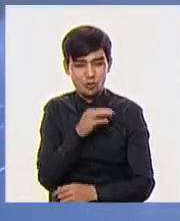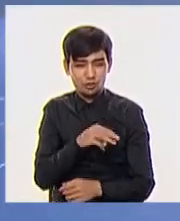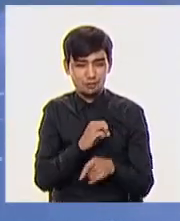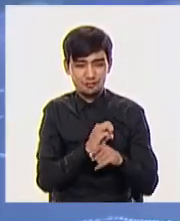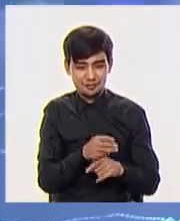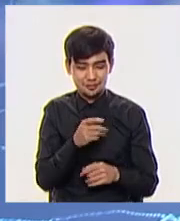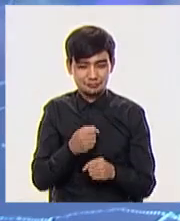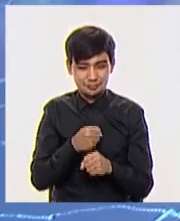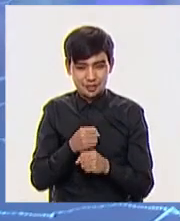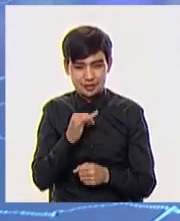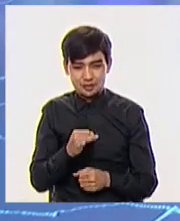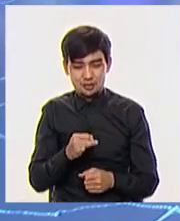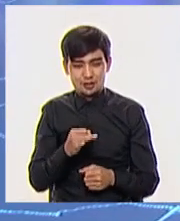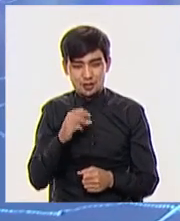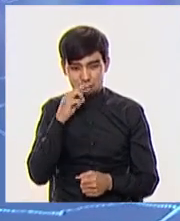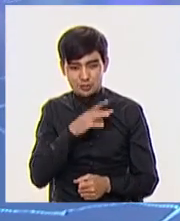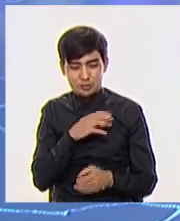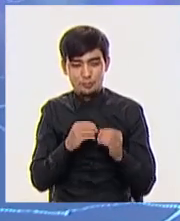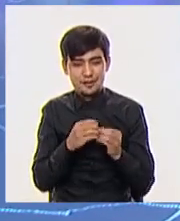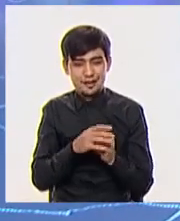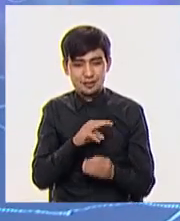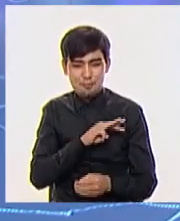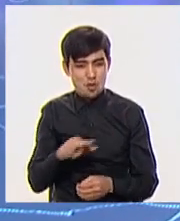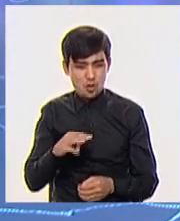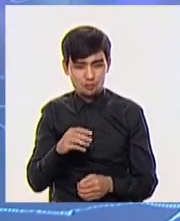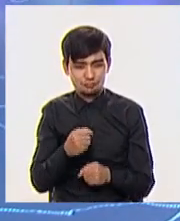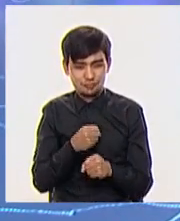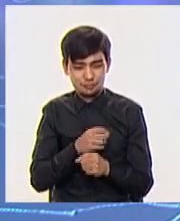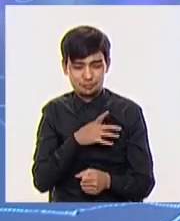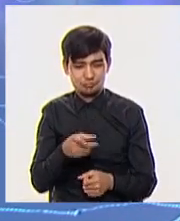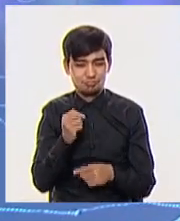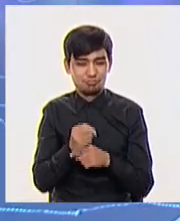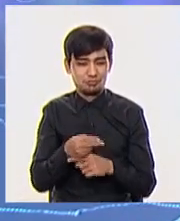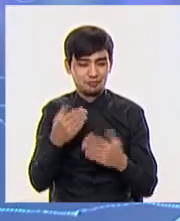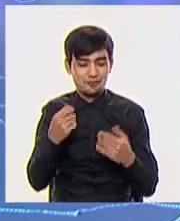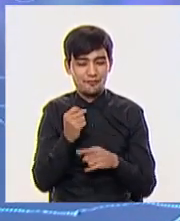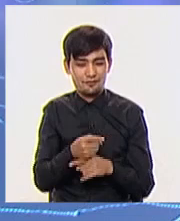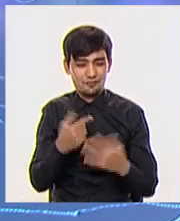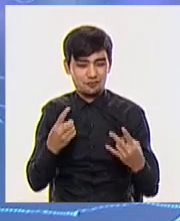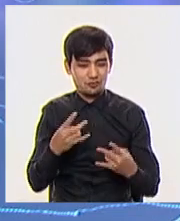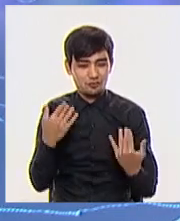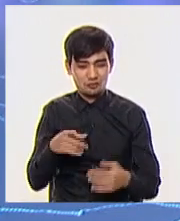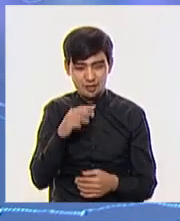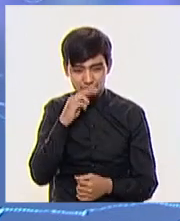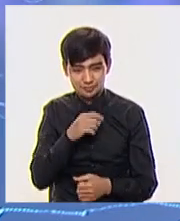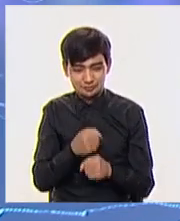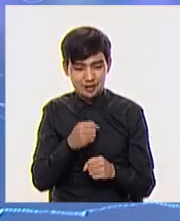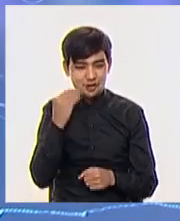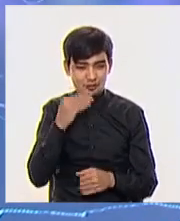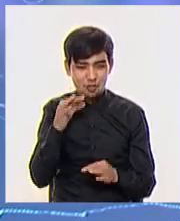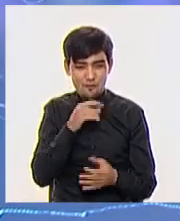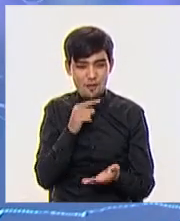коронавируса. И это привело к тому, что 15 миллионов доз препарата подлежат утилизации. Американское управление по вопросам